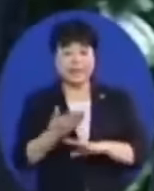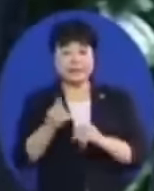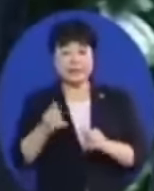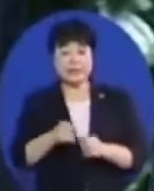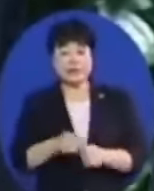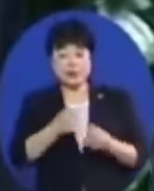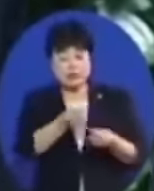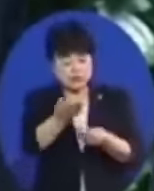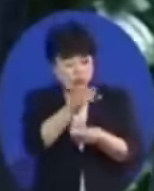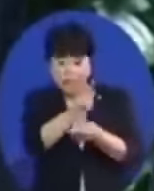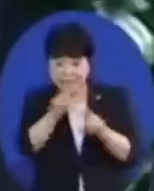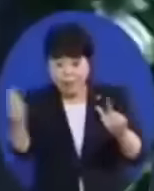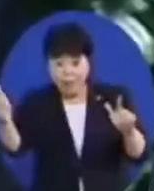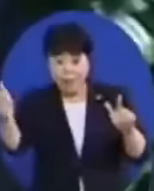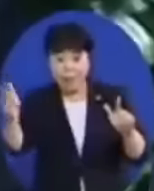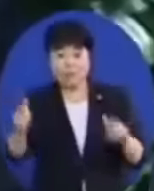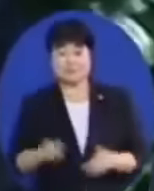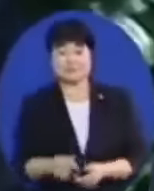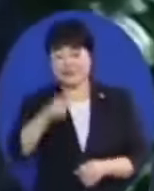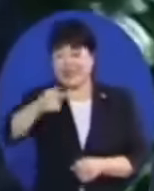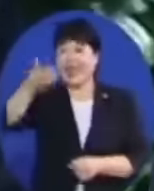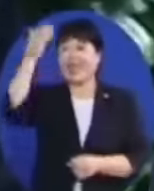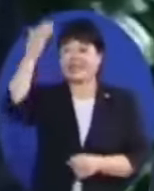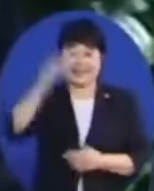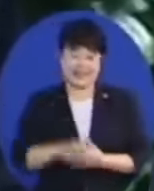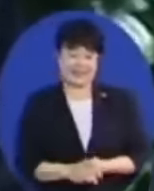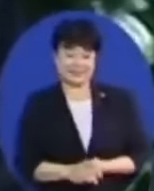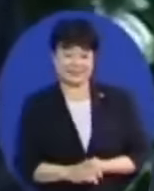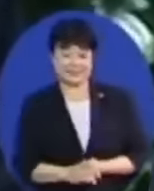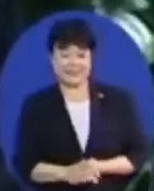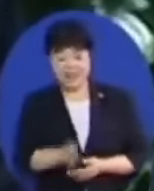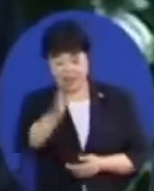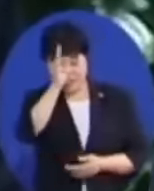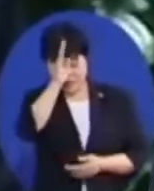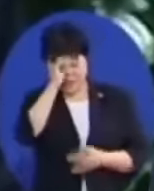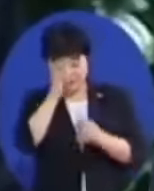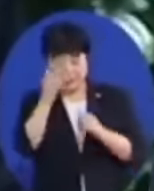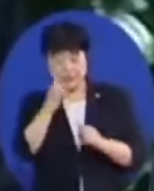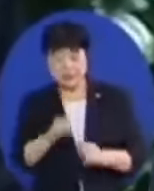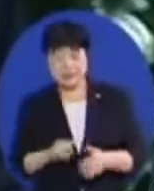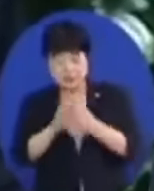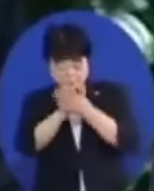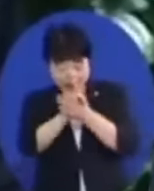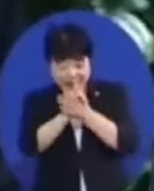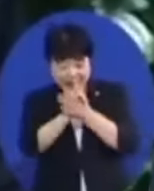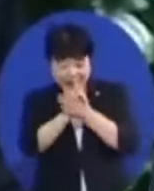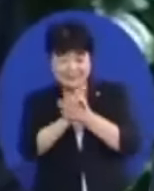사람에게 공평하게 주는 것이 아니라 제가 옛날에 병자 위에서 기도를 많이 할 때